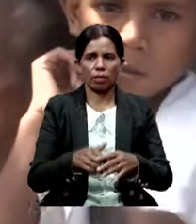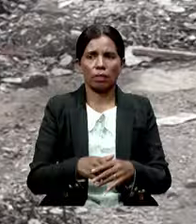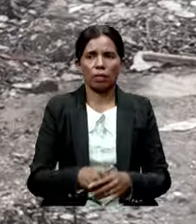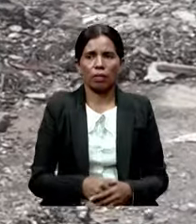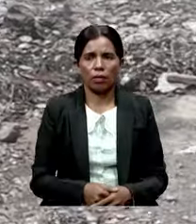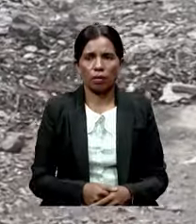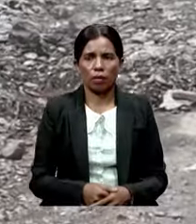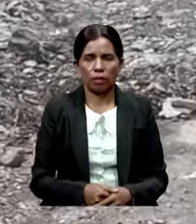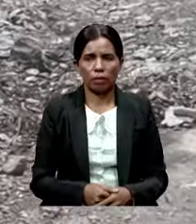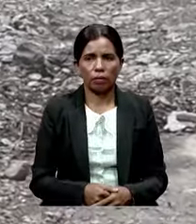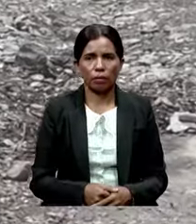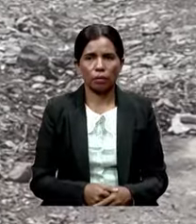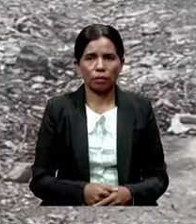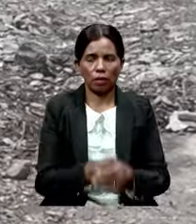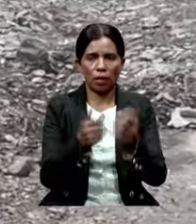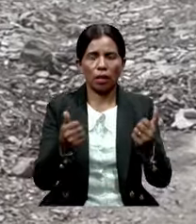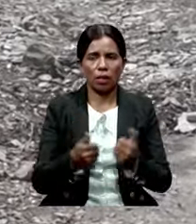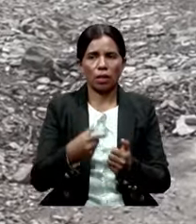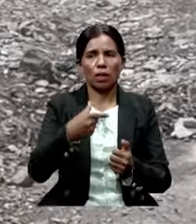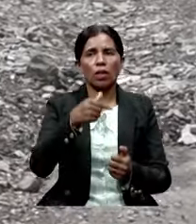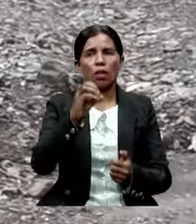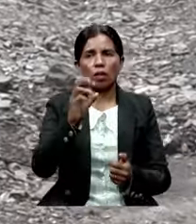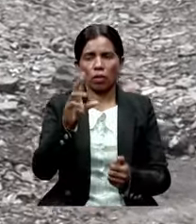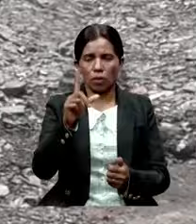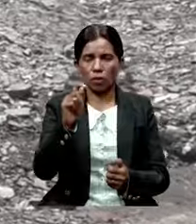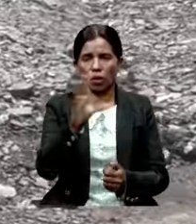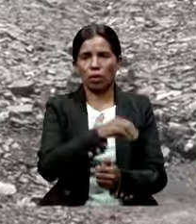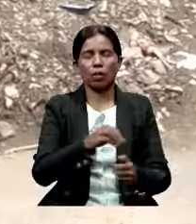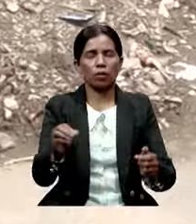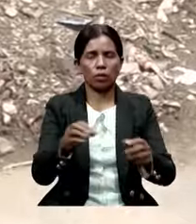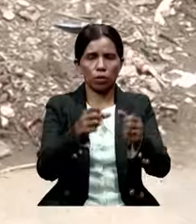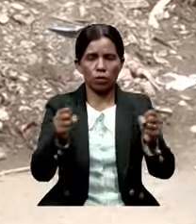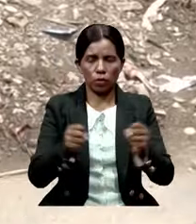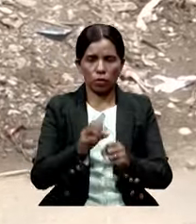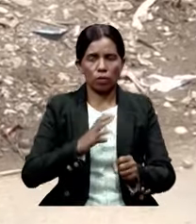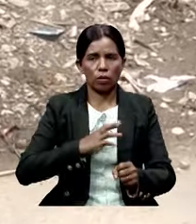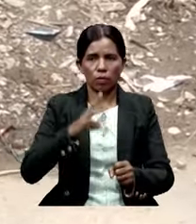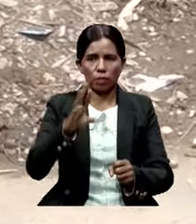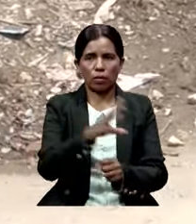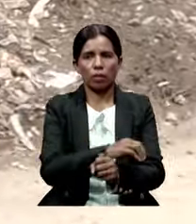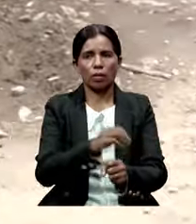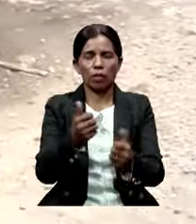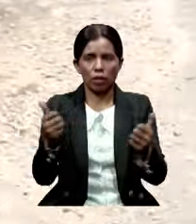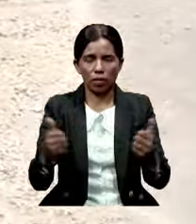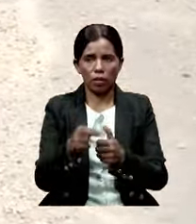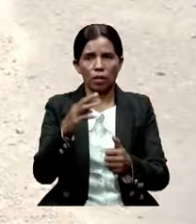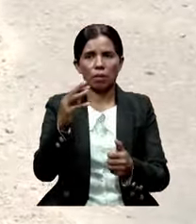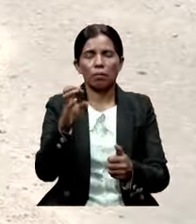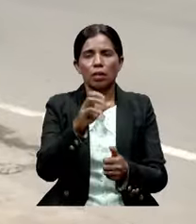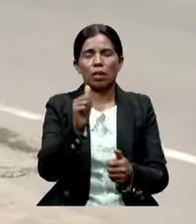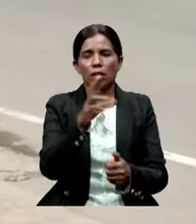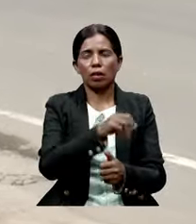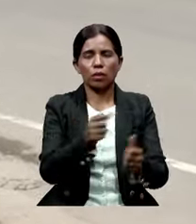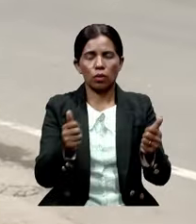sare te babe Aldeia Golgota pertence ba suku Komoro, posto administrativo Dom Alisso, no aldeia Ramelau pertence ba